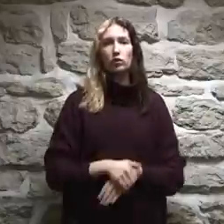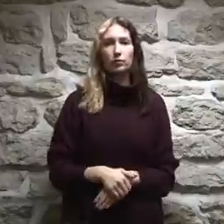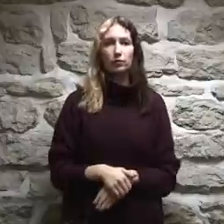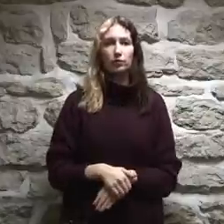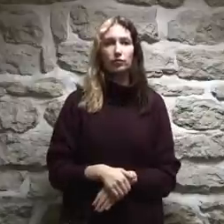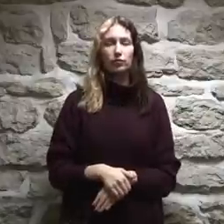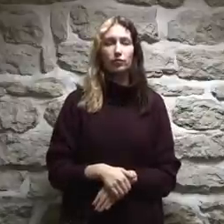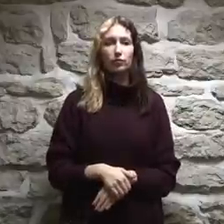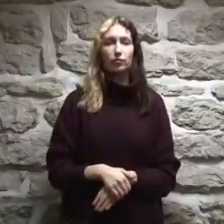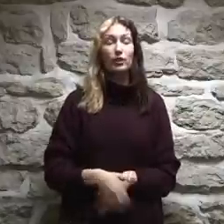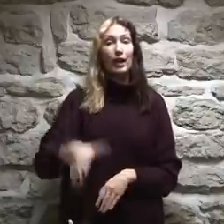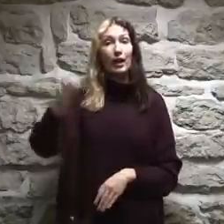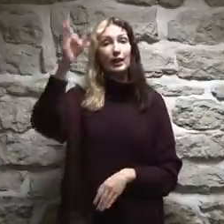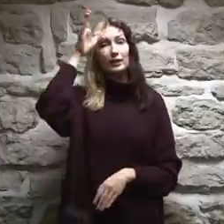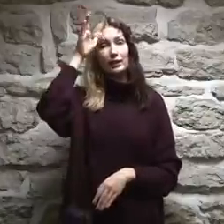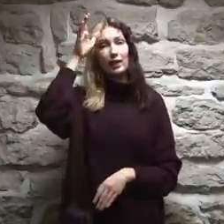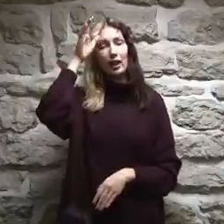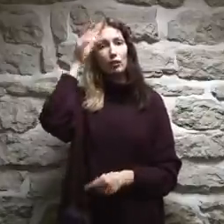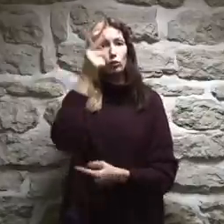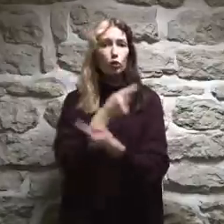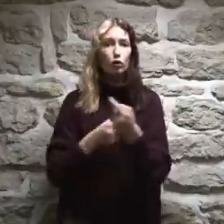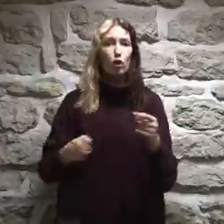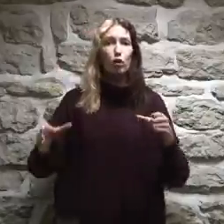ka on öelnud teadusnõukoja liige,